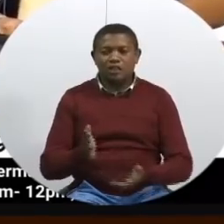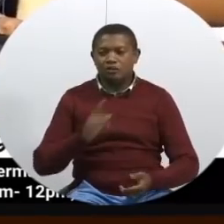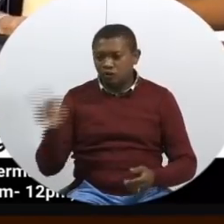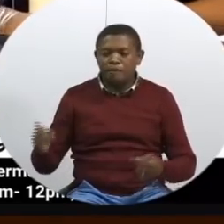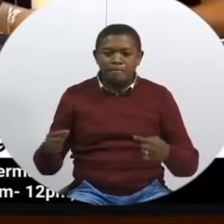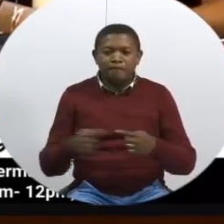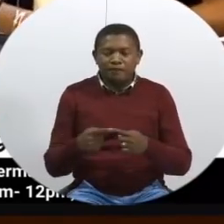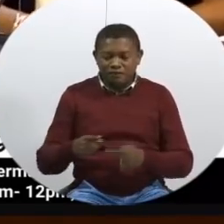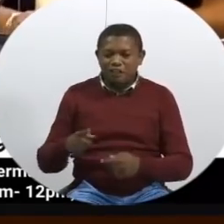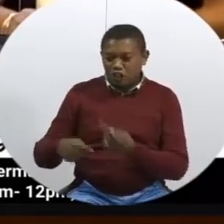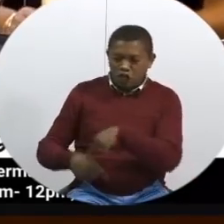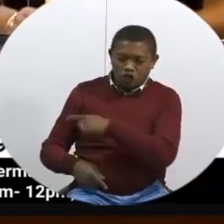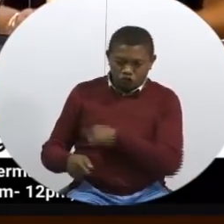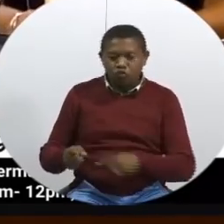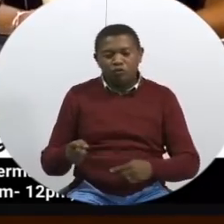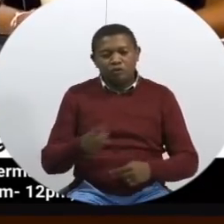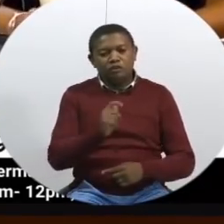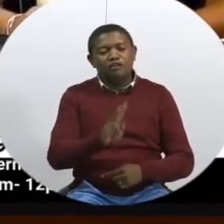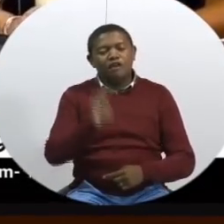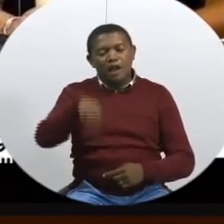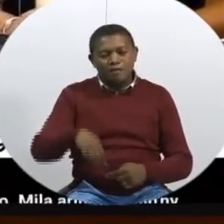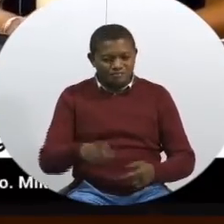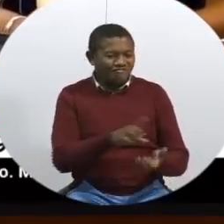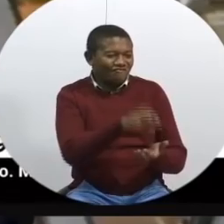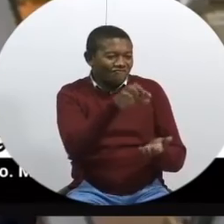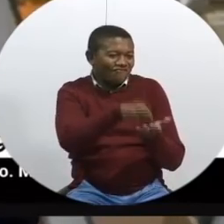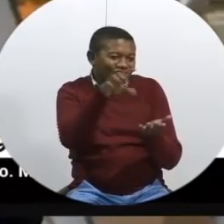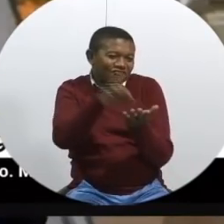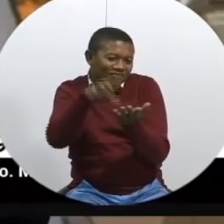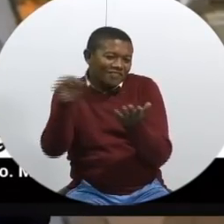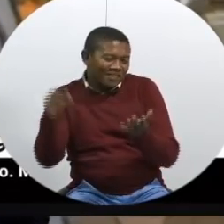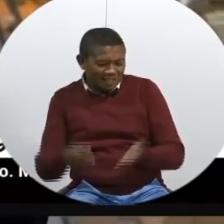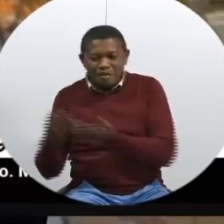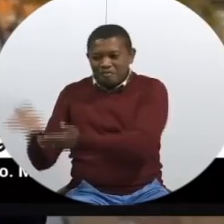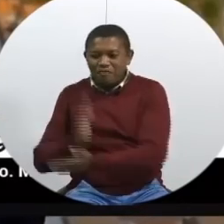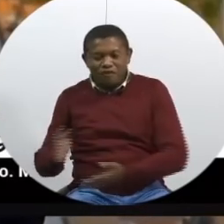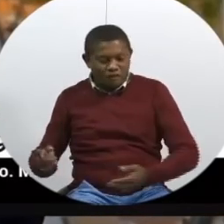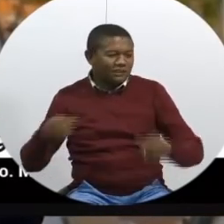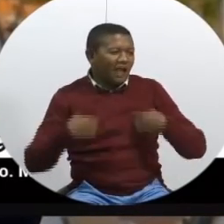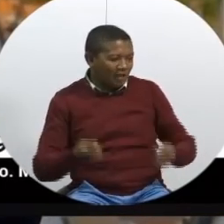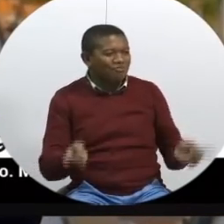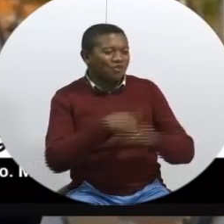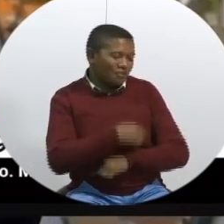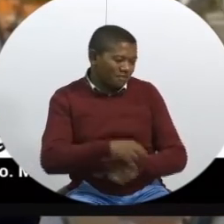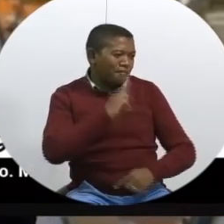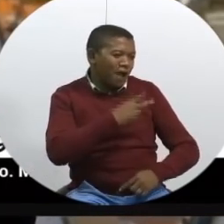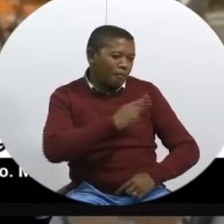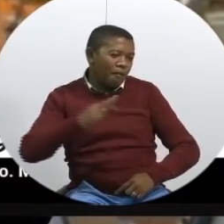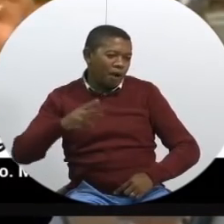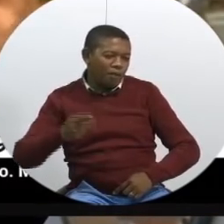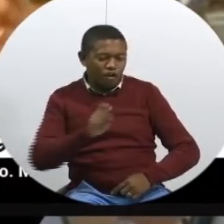dia anareo atao amin'ny tvm no mifatina dia ampitiavana tanteraka no afahako a mamaly an'izany fanontaniana